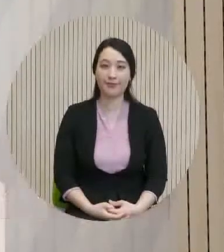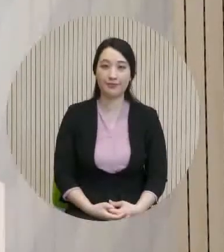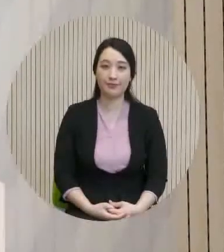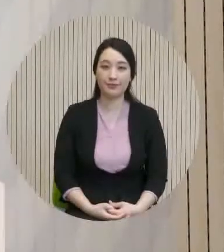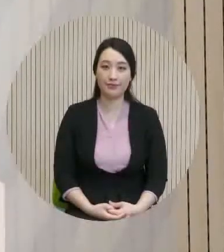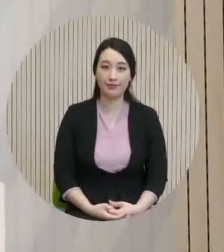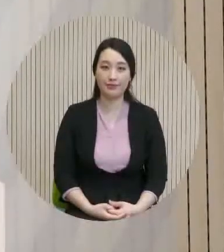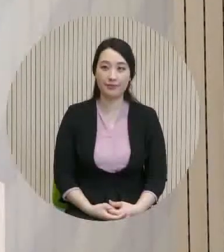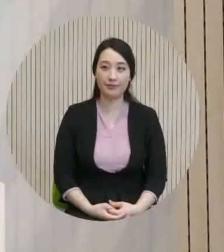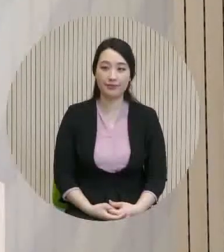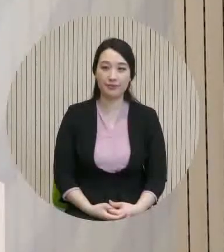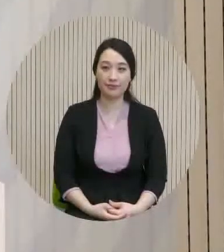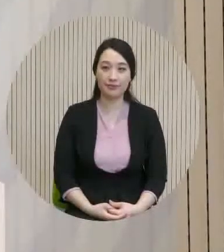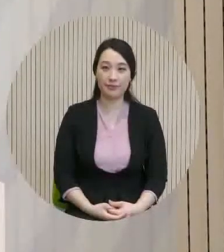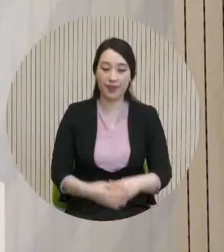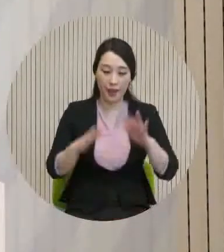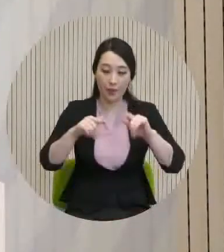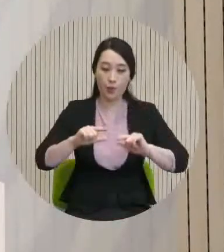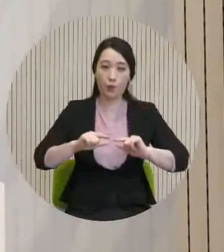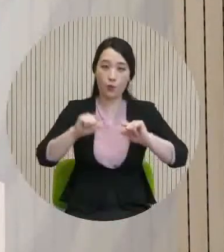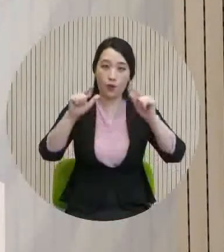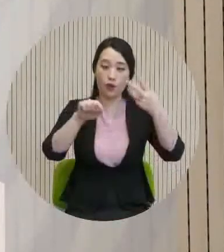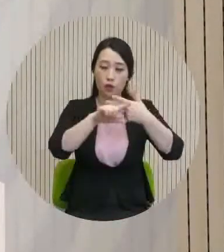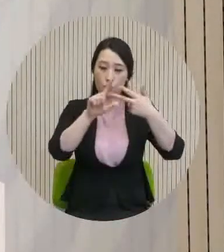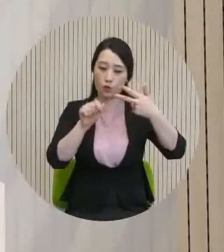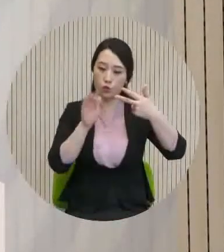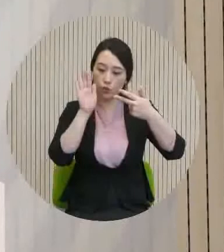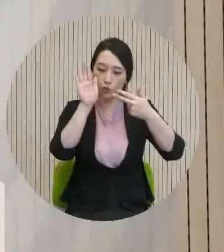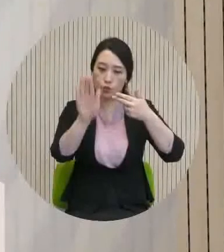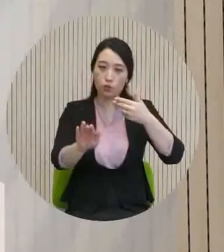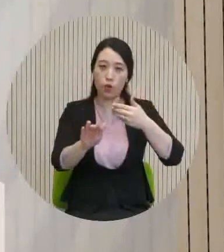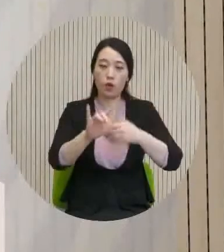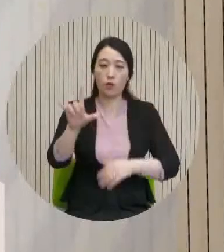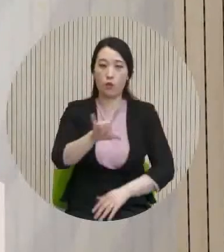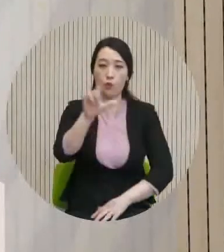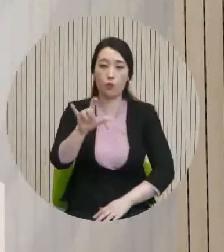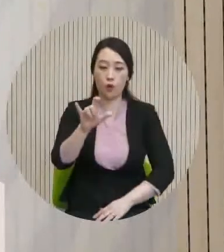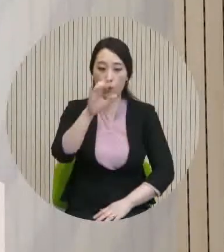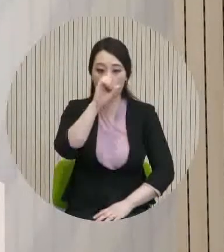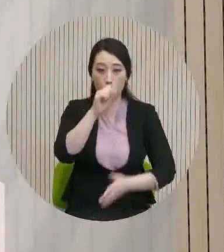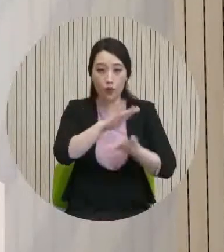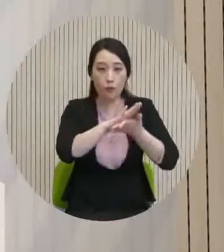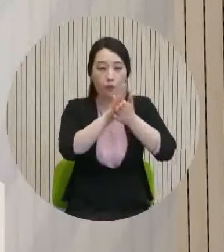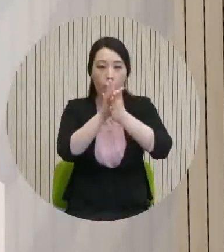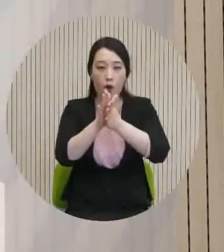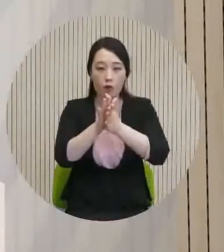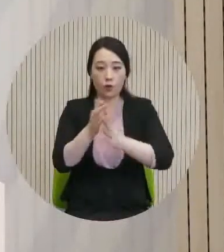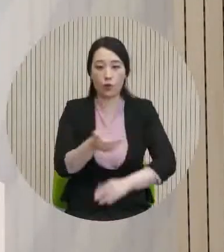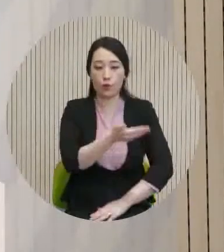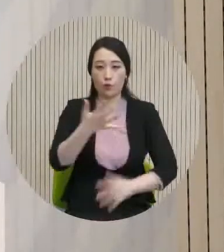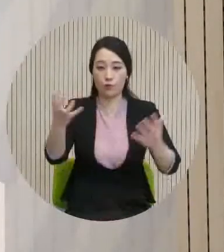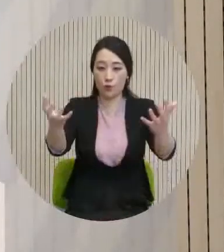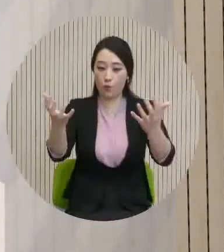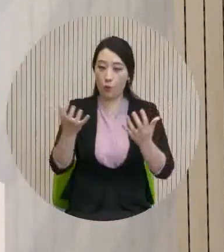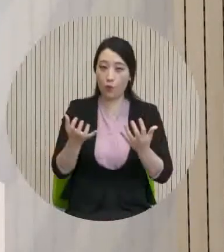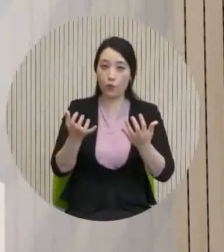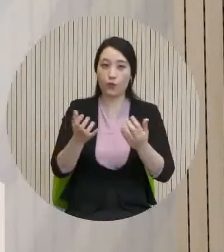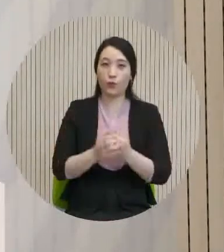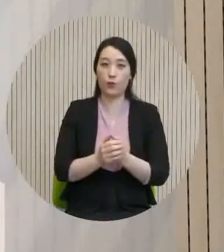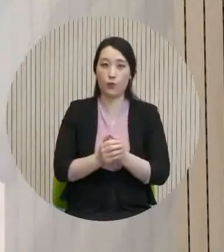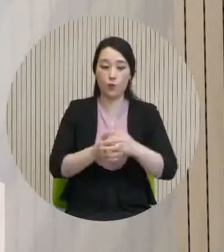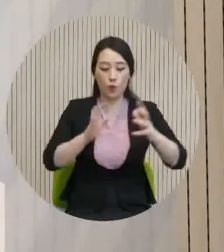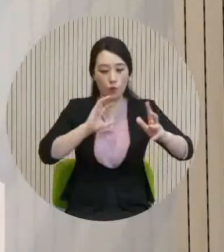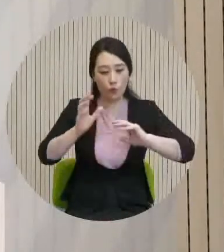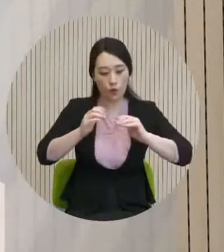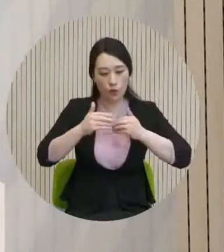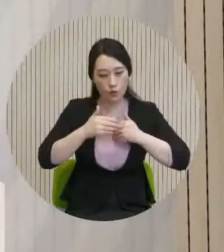of Korea. 올해 하반기에 For the 코로나19 second half 상황이 of this year, 호전되어 we hope that the COVID-19 현장에서 여러분들을 situation will be 모시고 improved, 심포지엄을